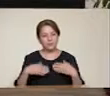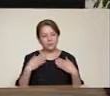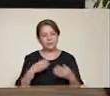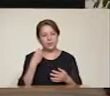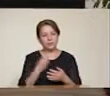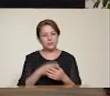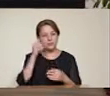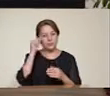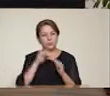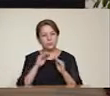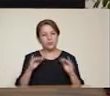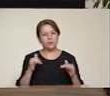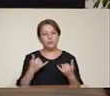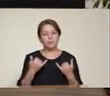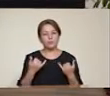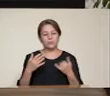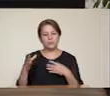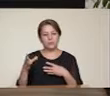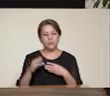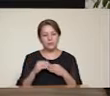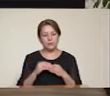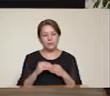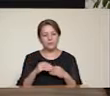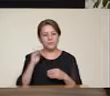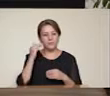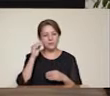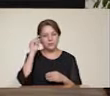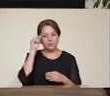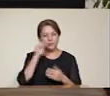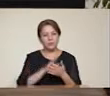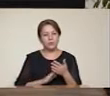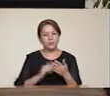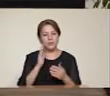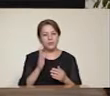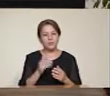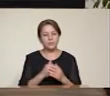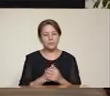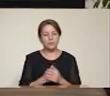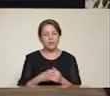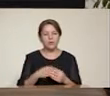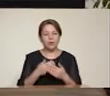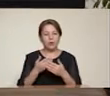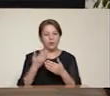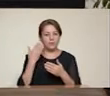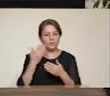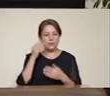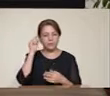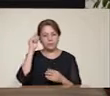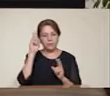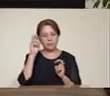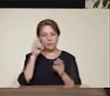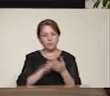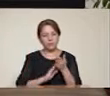Assalomu alaykum aziz o'quvchilar. Bugun biz siz bilan fizika darsini davom ettiramiz. O'tilgan mavzularni